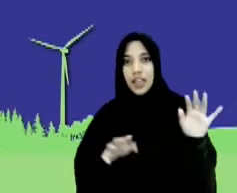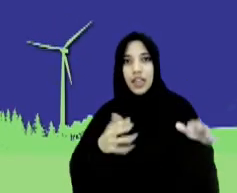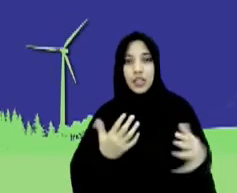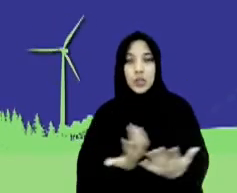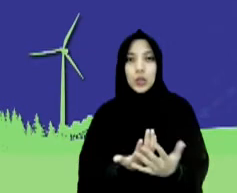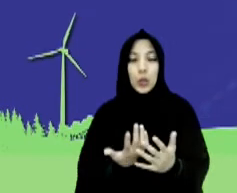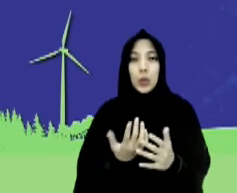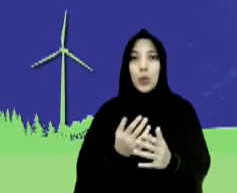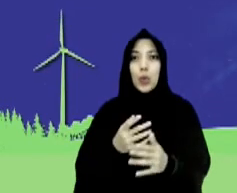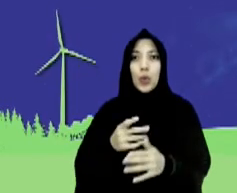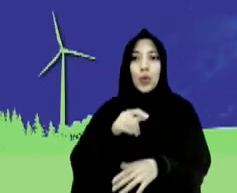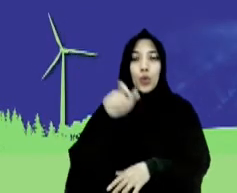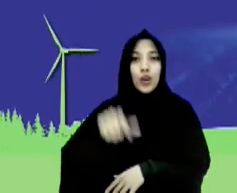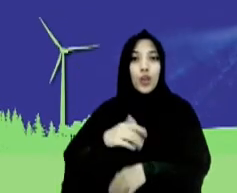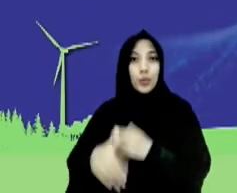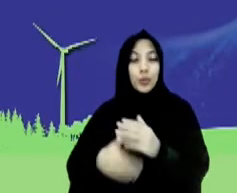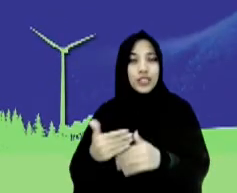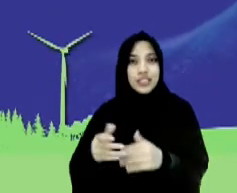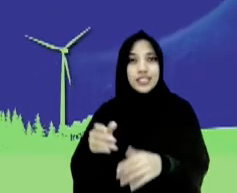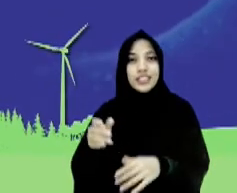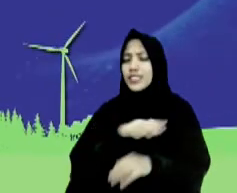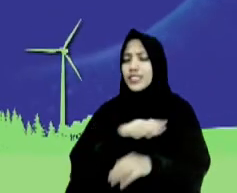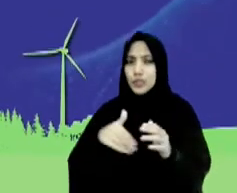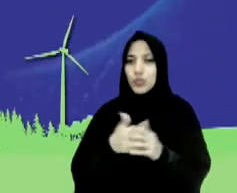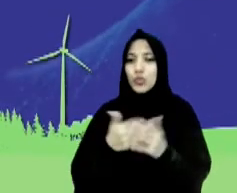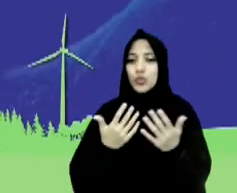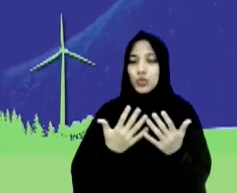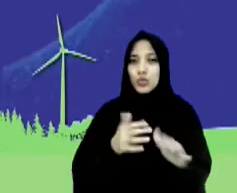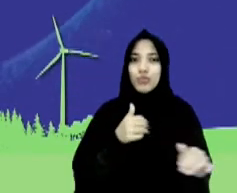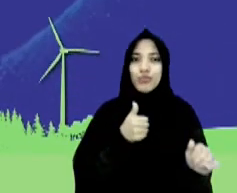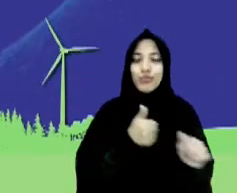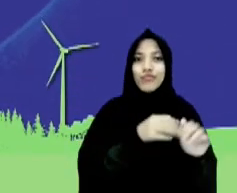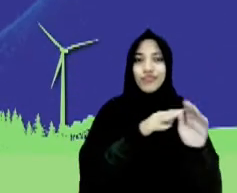retil jadi memang sudah diterapkan secara